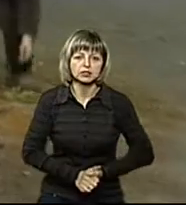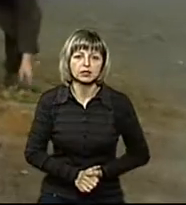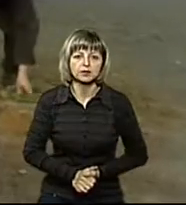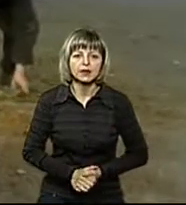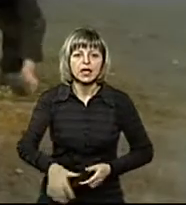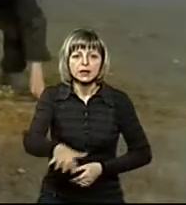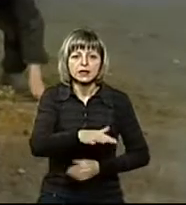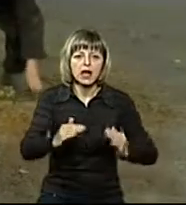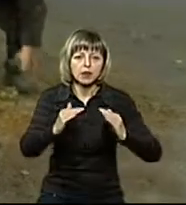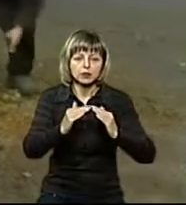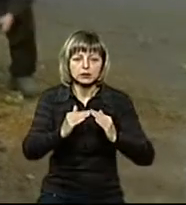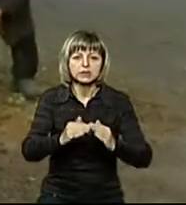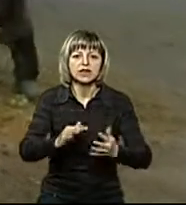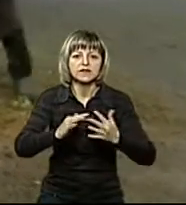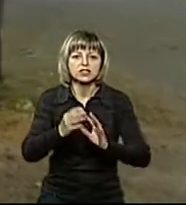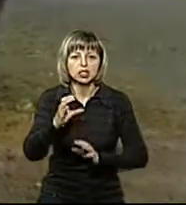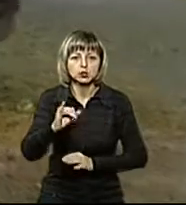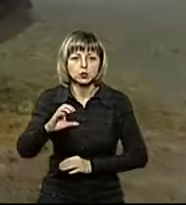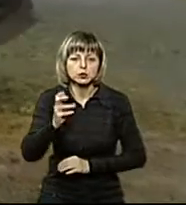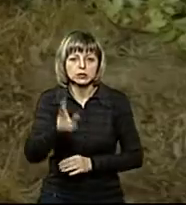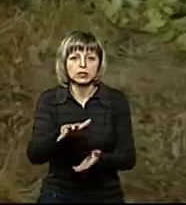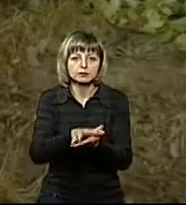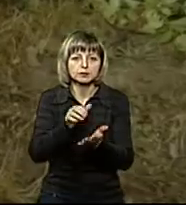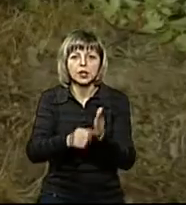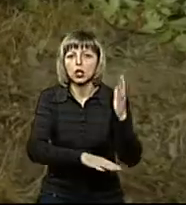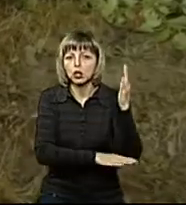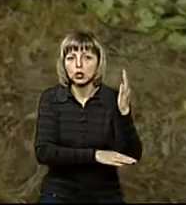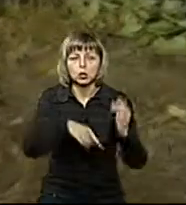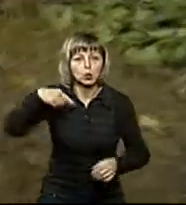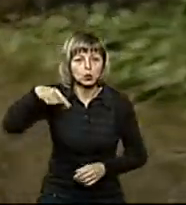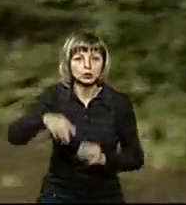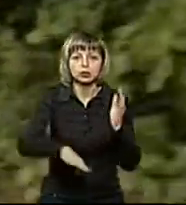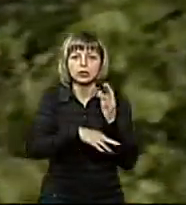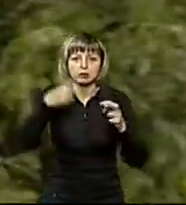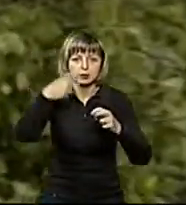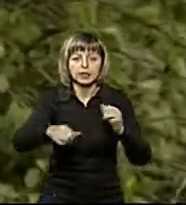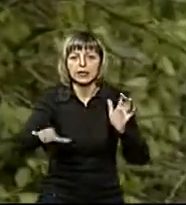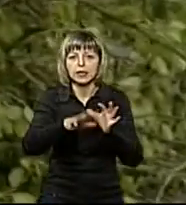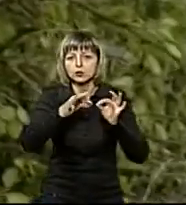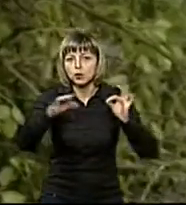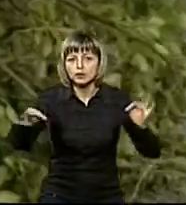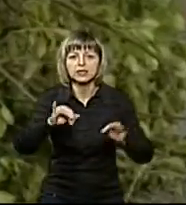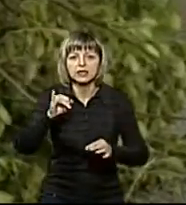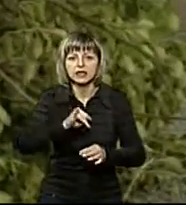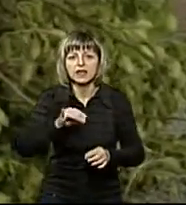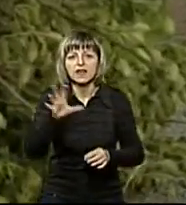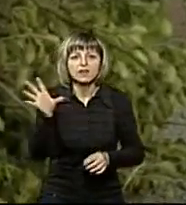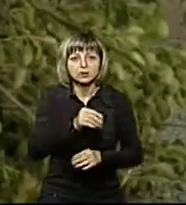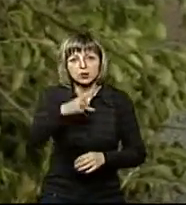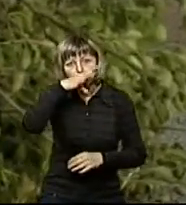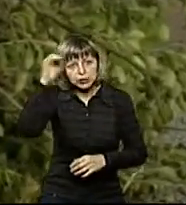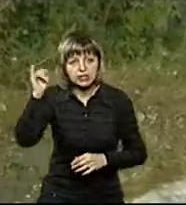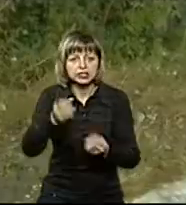На подвір'ї Василя Гриценюка в селі Суськ повалило грушу. Чоловік каже, дерево обірвало лінії електропередач, тому всю ніч та в день не